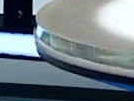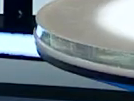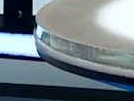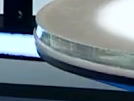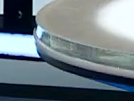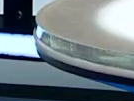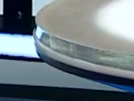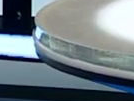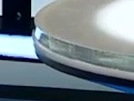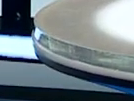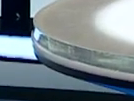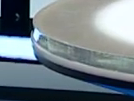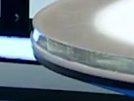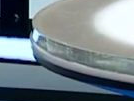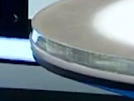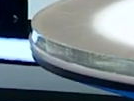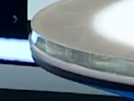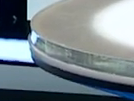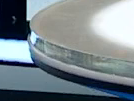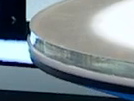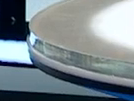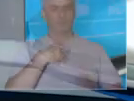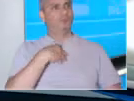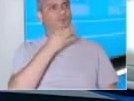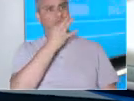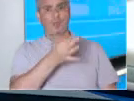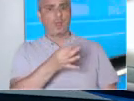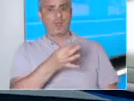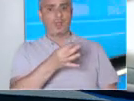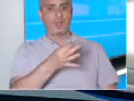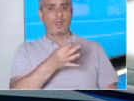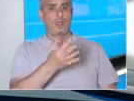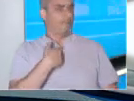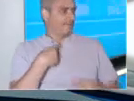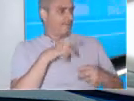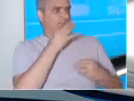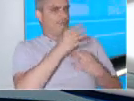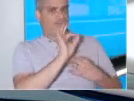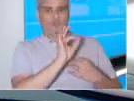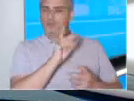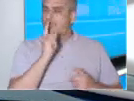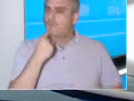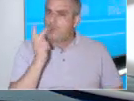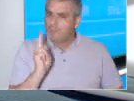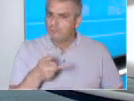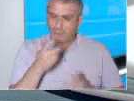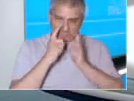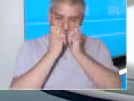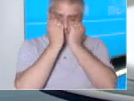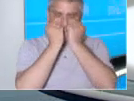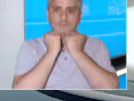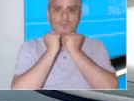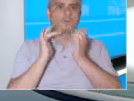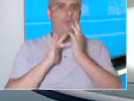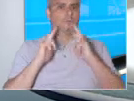שחור לבן בעוד שבוע פוליטי סוער. תגיד לי מה שיש לי שאלה אליך. אני מפחד מהשאלות שלך כבר, כן. לא אמרו שאפשר להסיר את המסכות